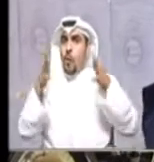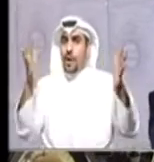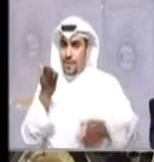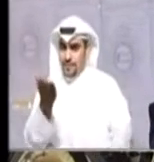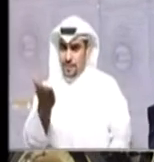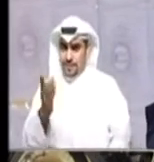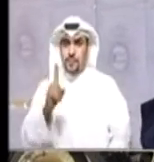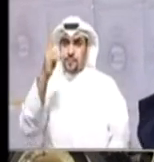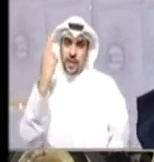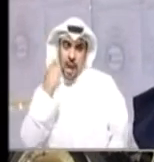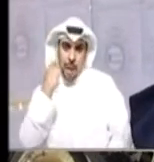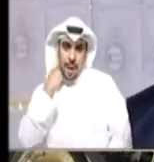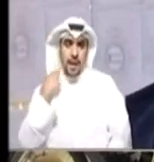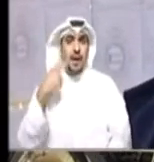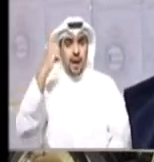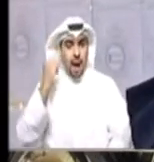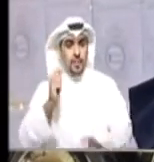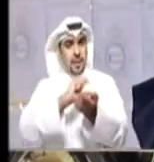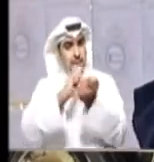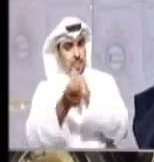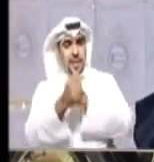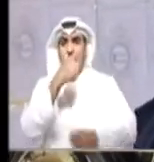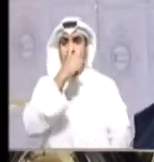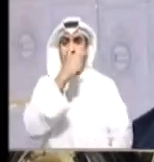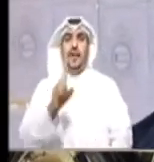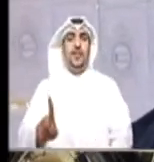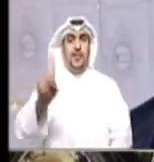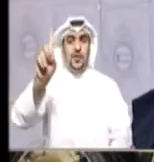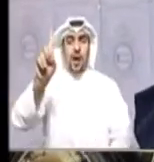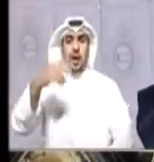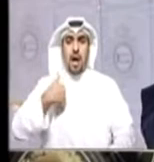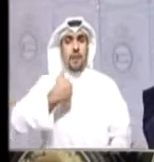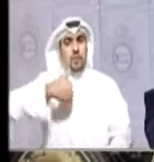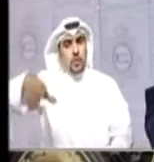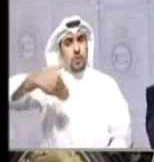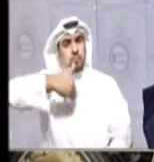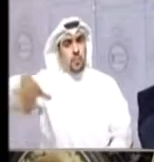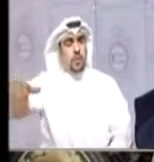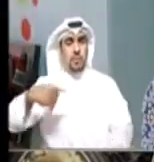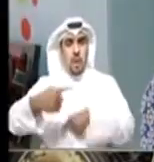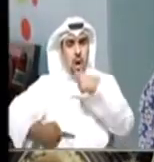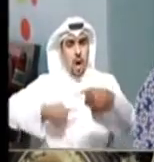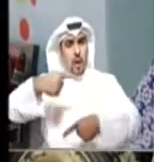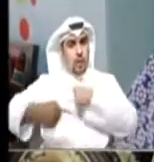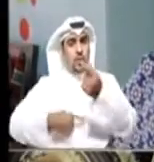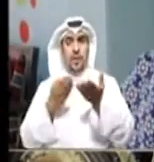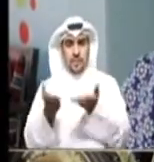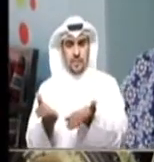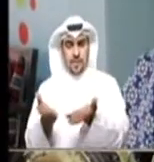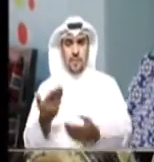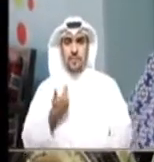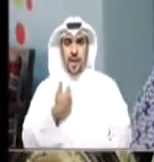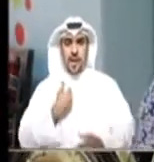إلى الأفضل، فعشان كذي نحرص أن نحضر في جميع المشاركات اللي تكون فيها أصواتنا مؤثرة. طبعا فخورين أن